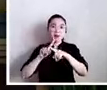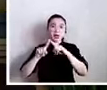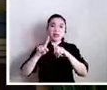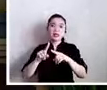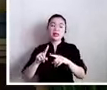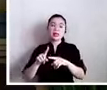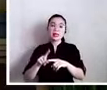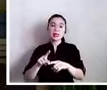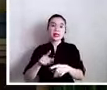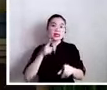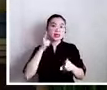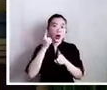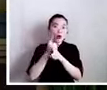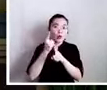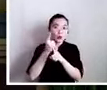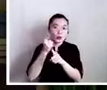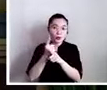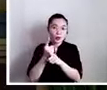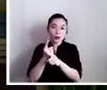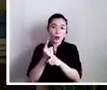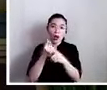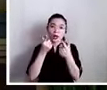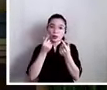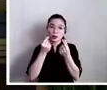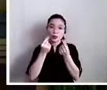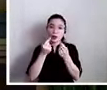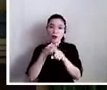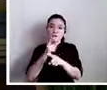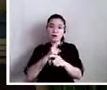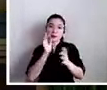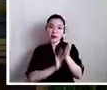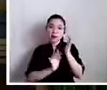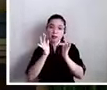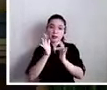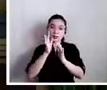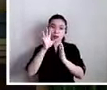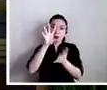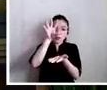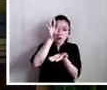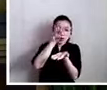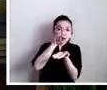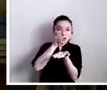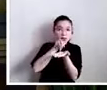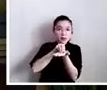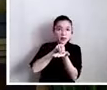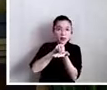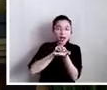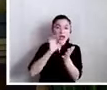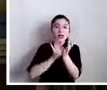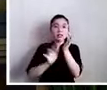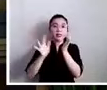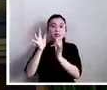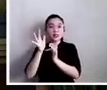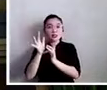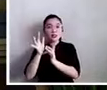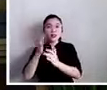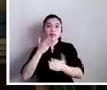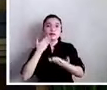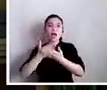pa ka maayo, ka objective, ka selfless sa imong pagbuhat. Kay Ginoo ganay